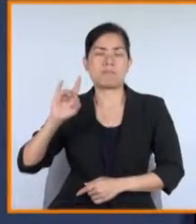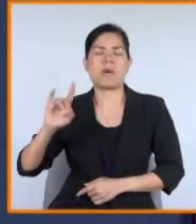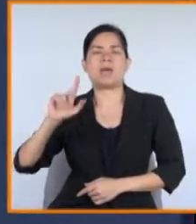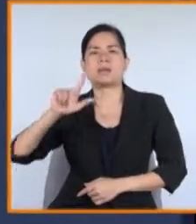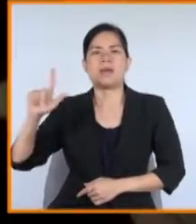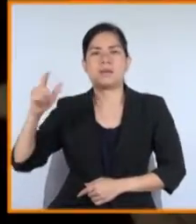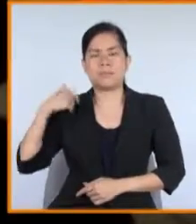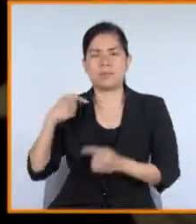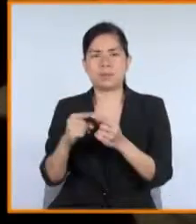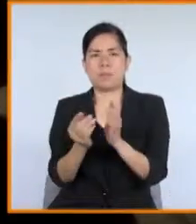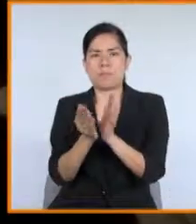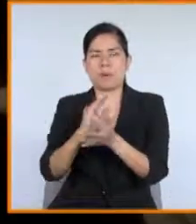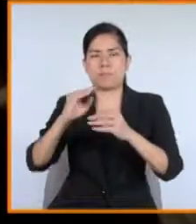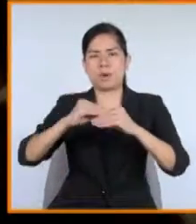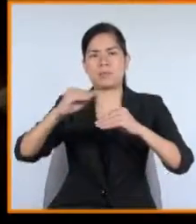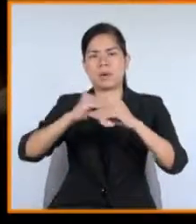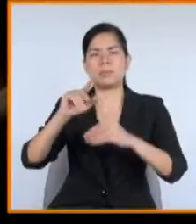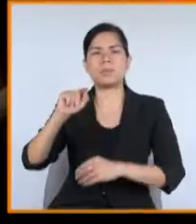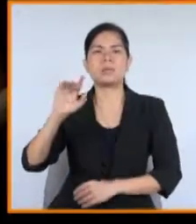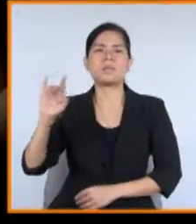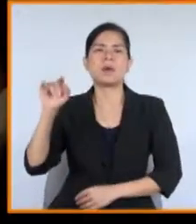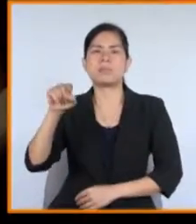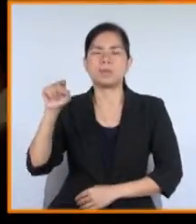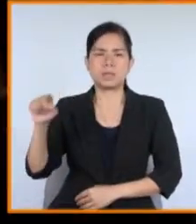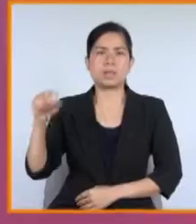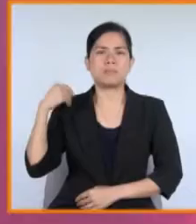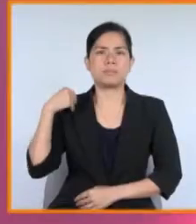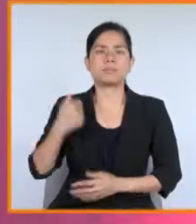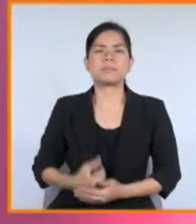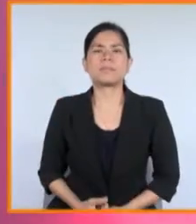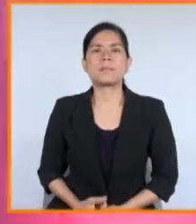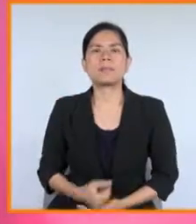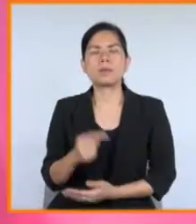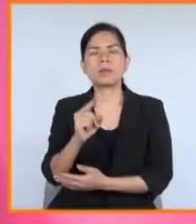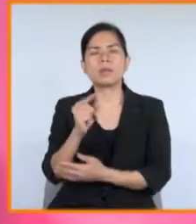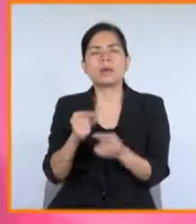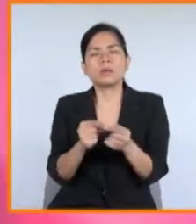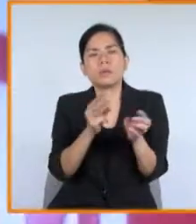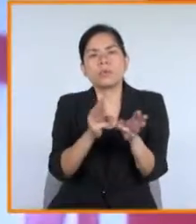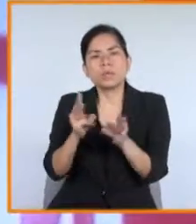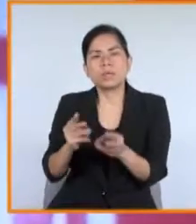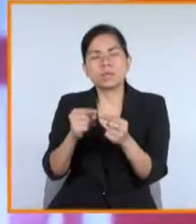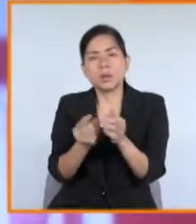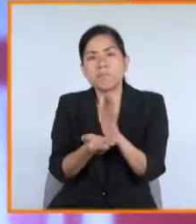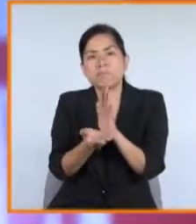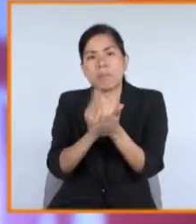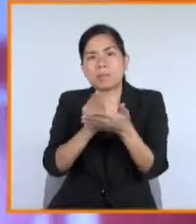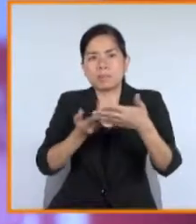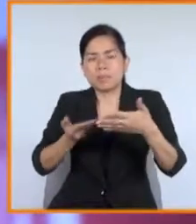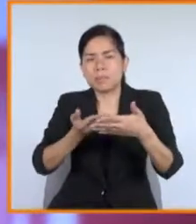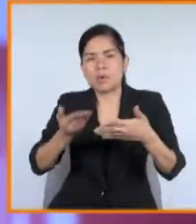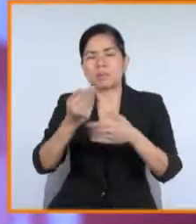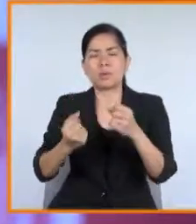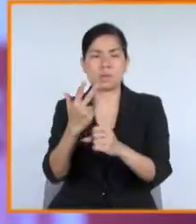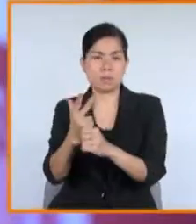ายตัวได้ 29% สูงกว่าภาพรวมของอุตสาหกรรมเช่นกันสำหรับแนวทางในการขยายธุรกิจในอีก3ปีข้างหน้า